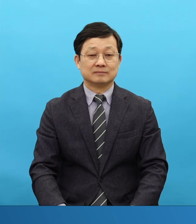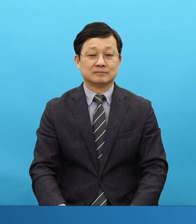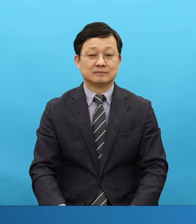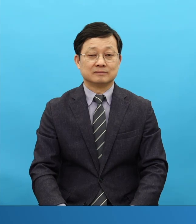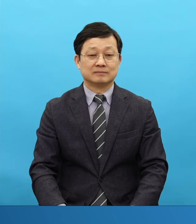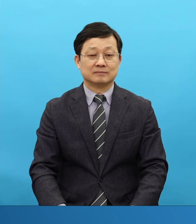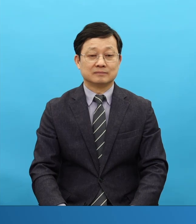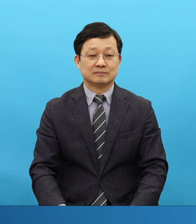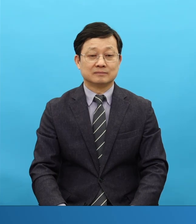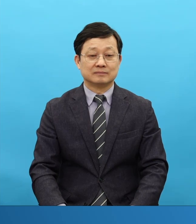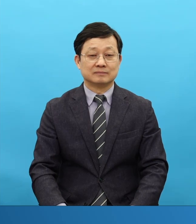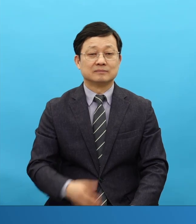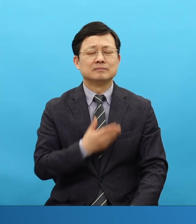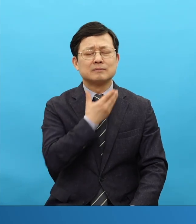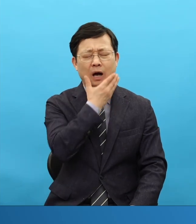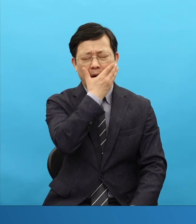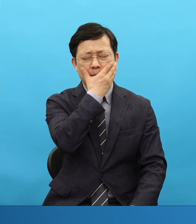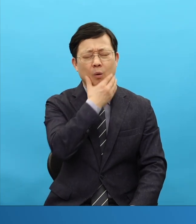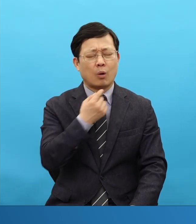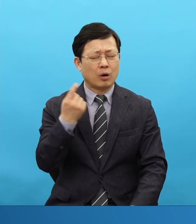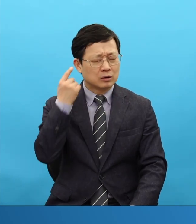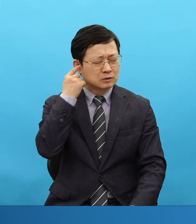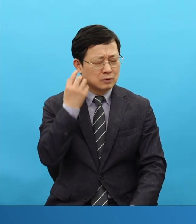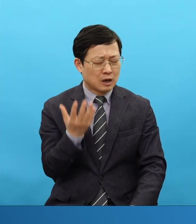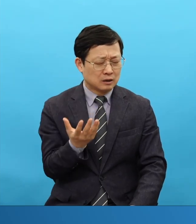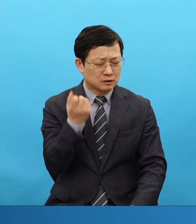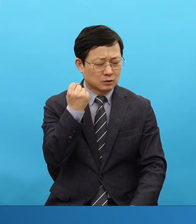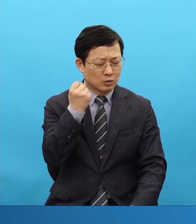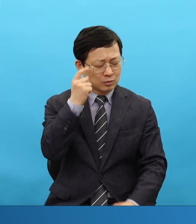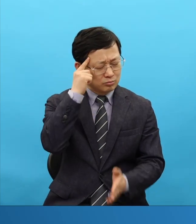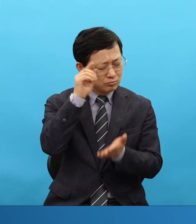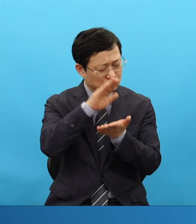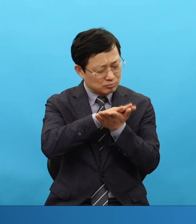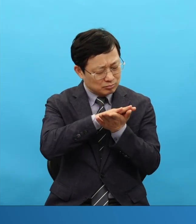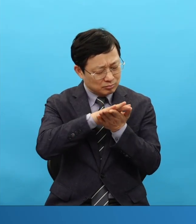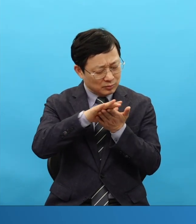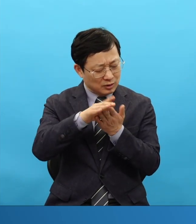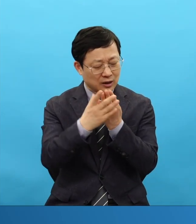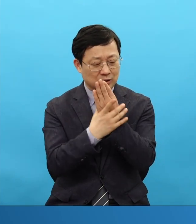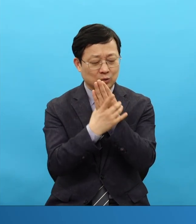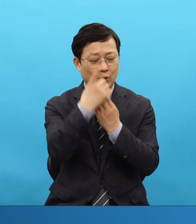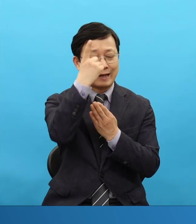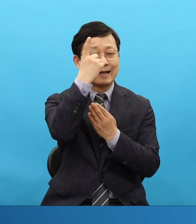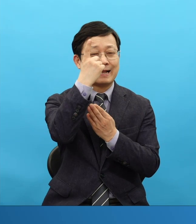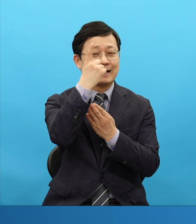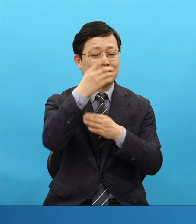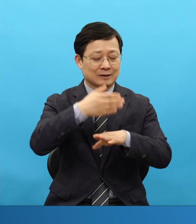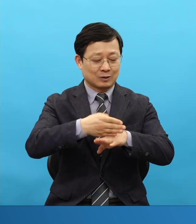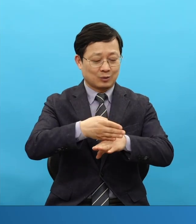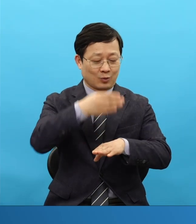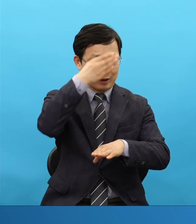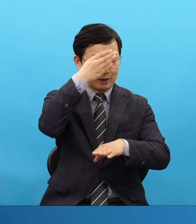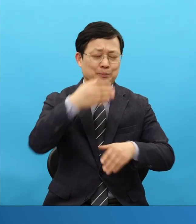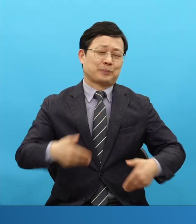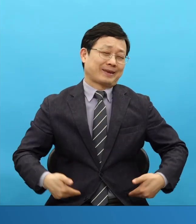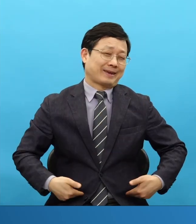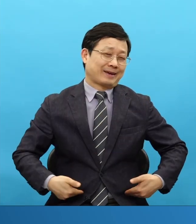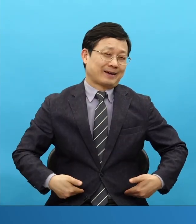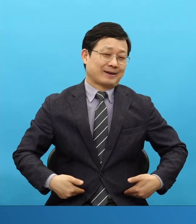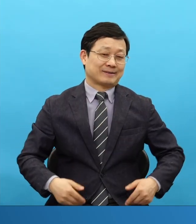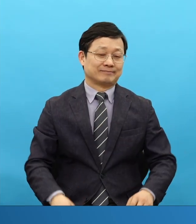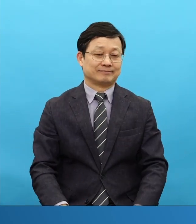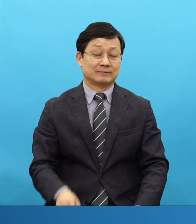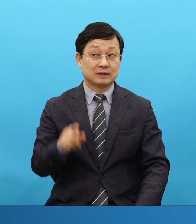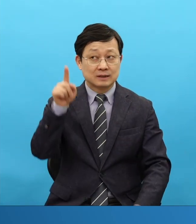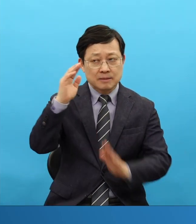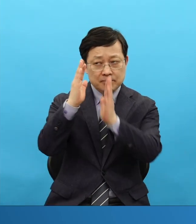복음으로 평화통일하는 겁니다. We must have unification of peace through the gospel. 그래서 이 비밀을 가지고